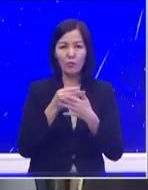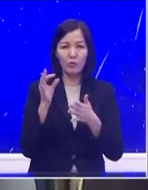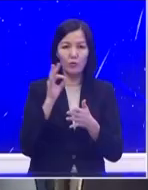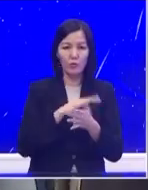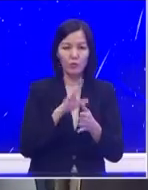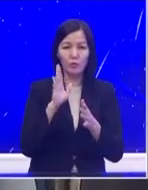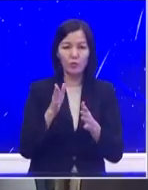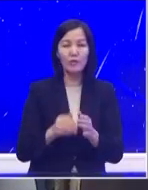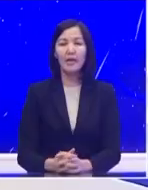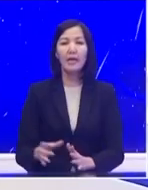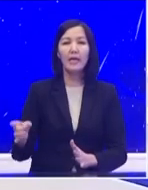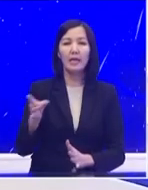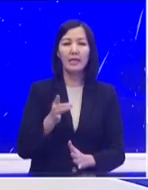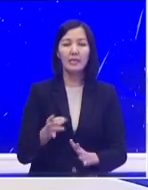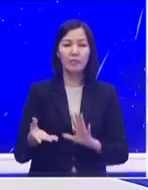деп айтуға болады.